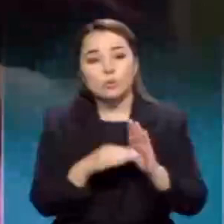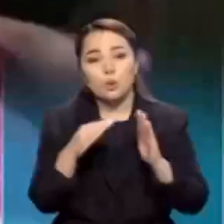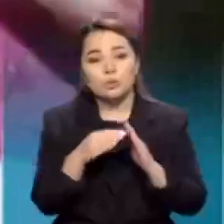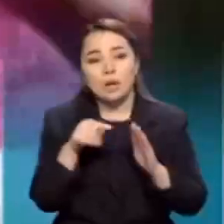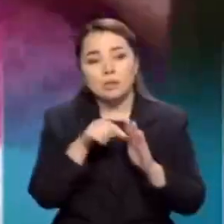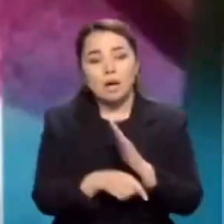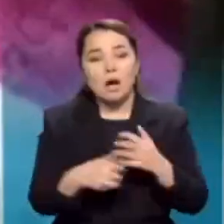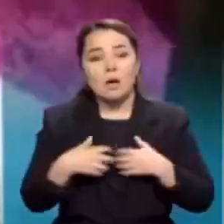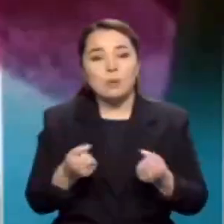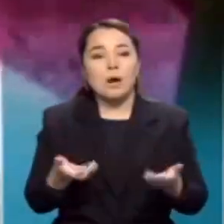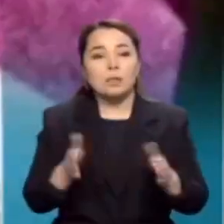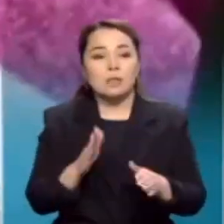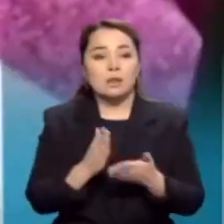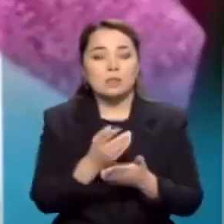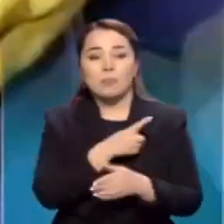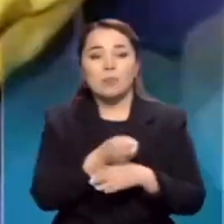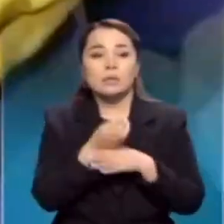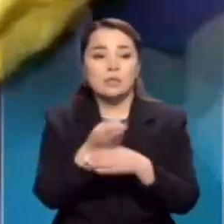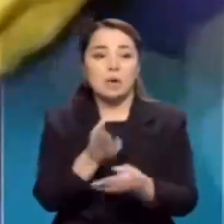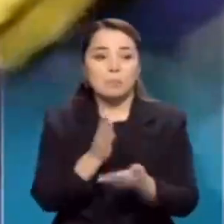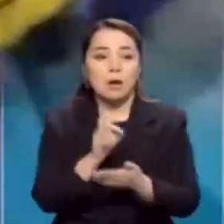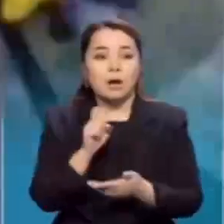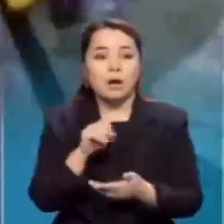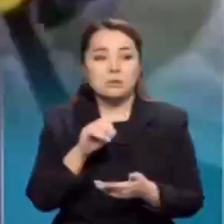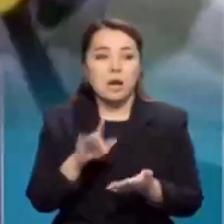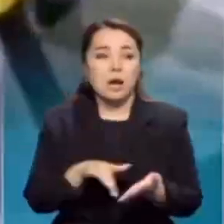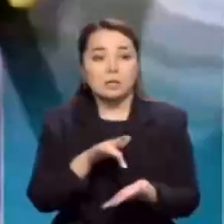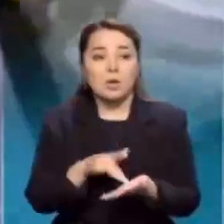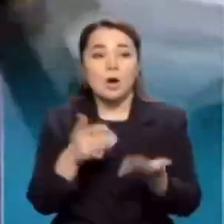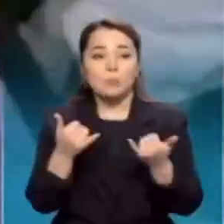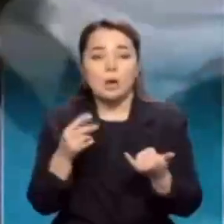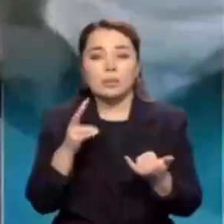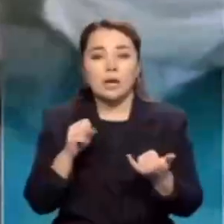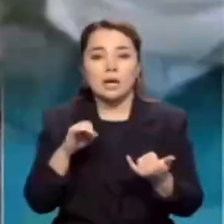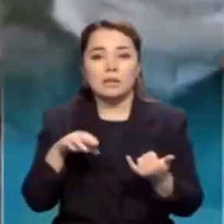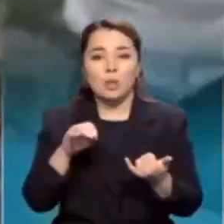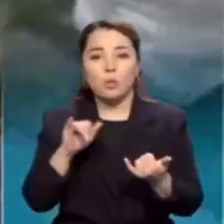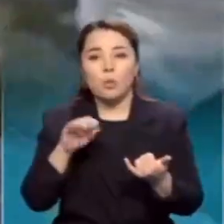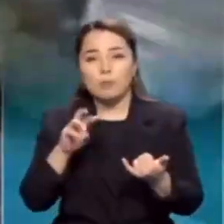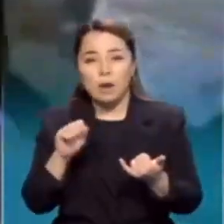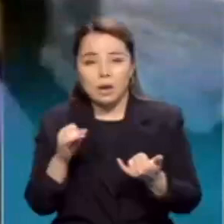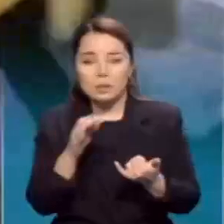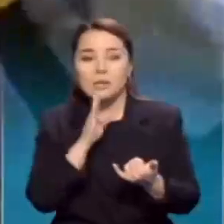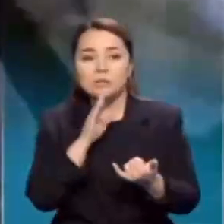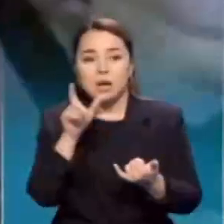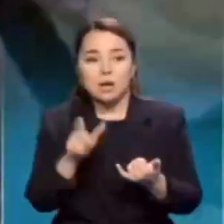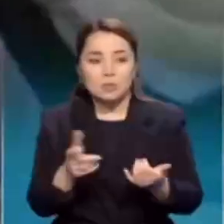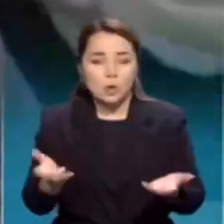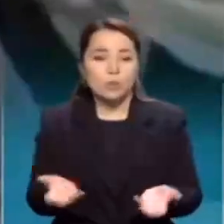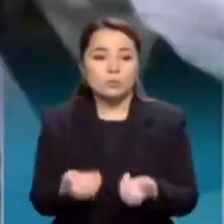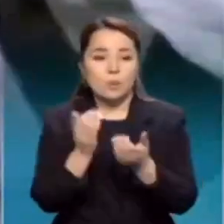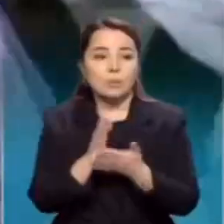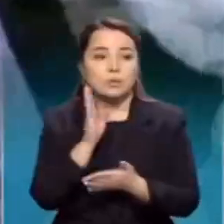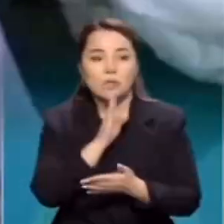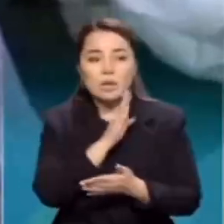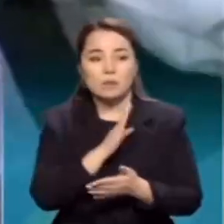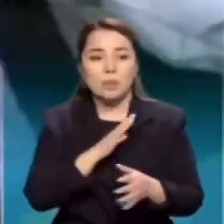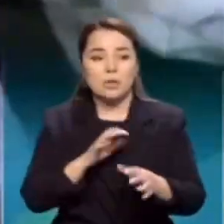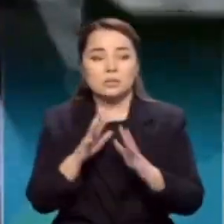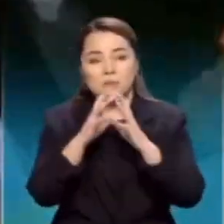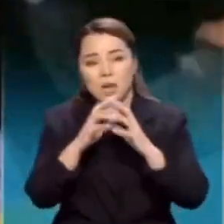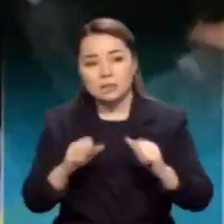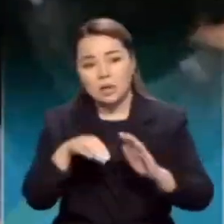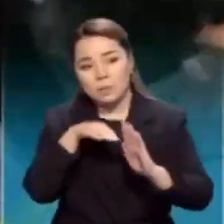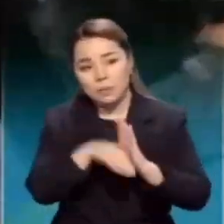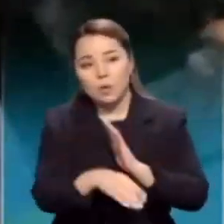аман қалған. Ол ауруханаға жеткізілді, ал Хатай қаласында бүгін Найде Ума есімді әйел құтқарылды. Ол 20-80 болған